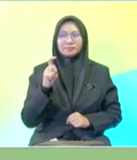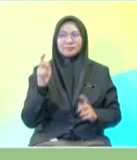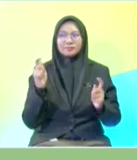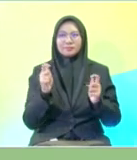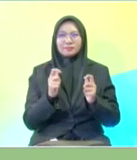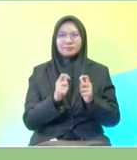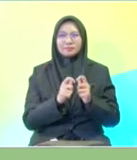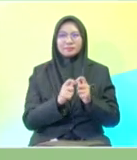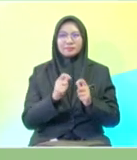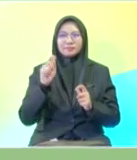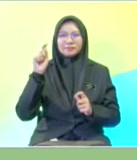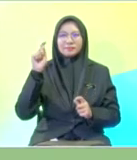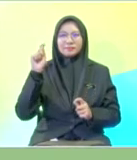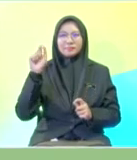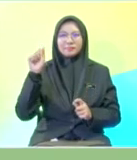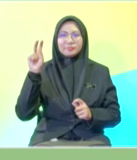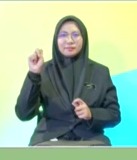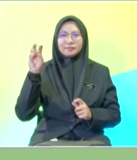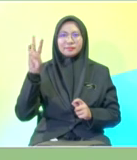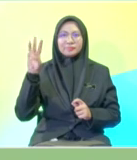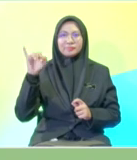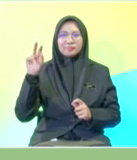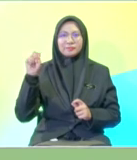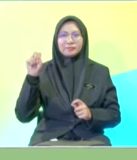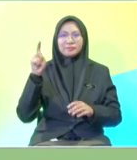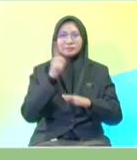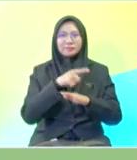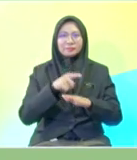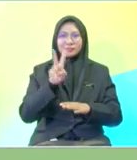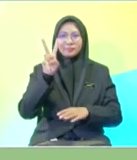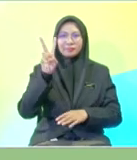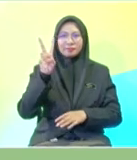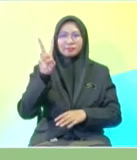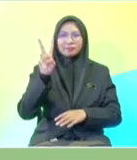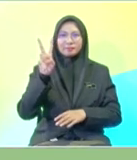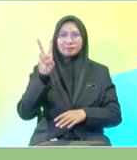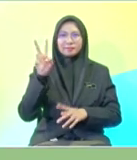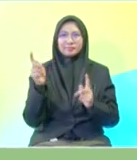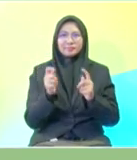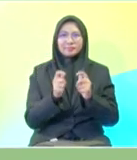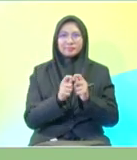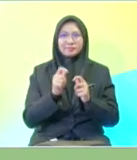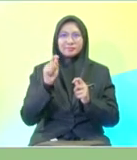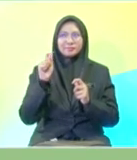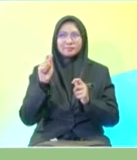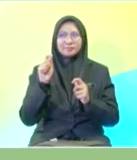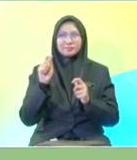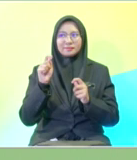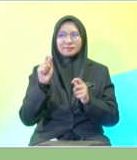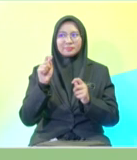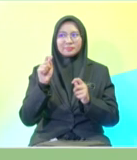tanwin huruf yang berbaris dua ee bertemu dengan nun mati atau tanwin